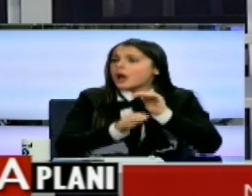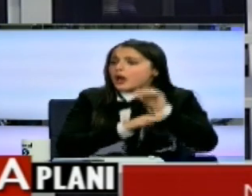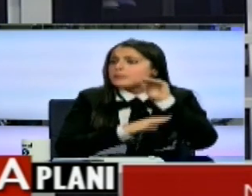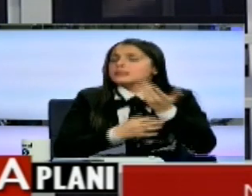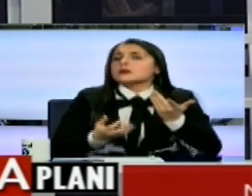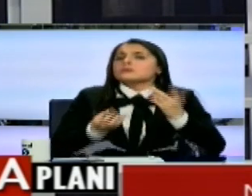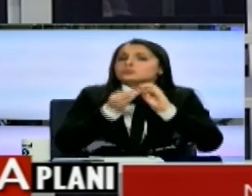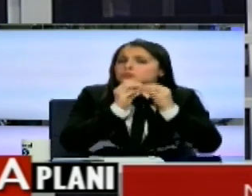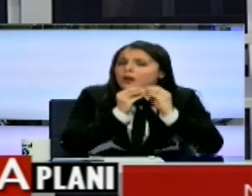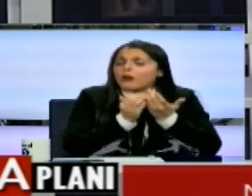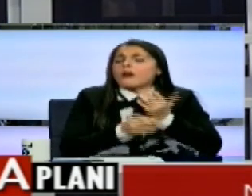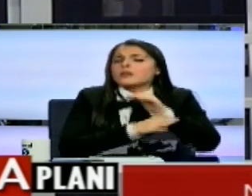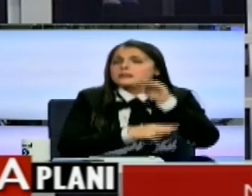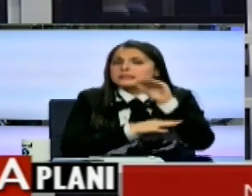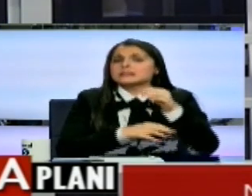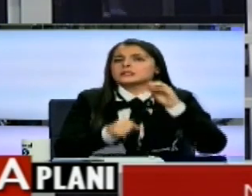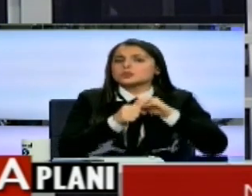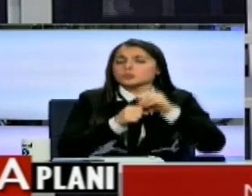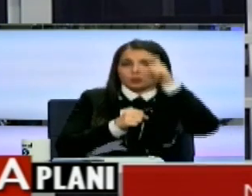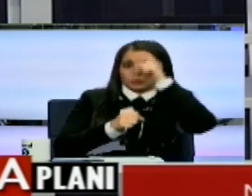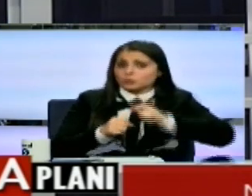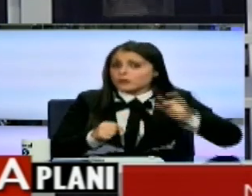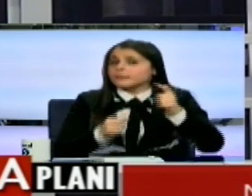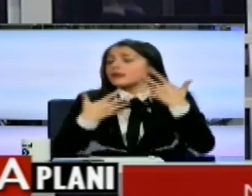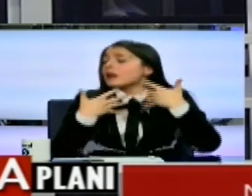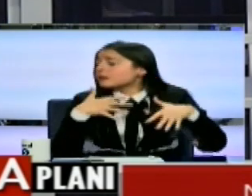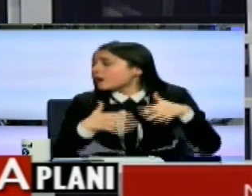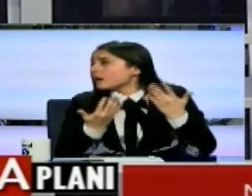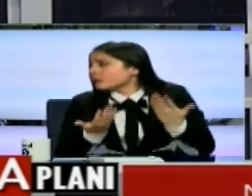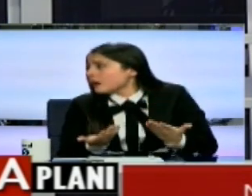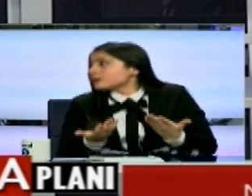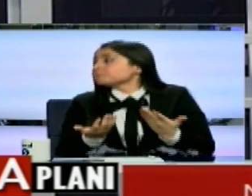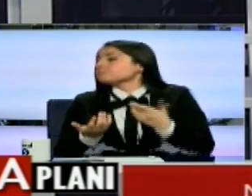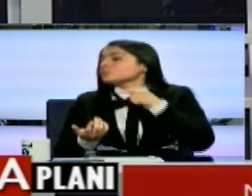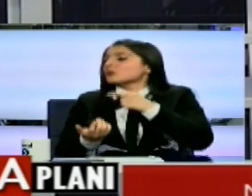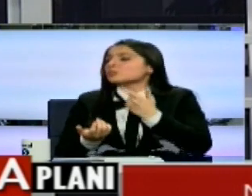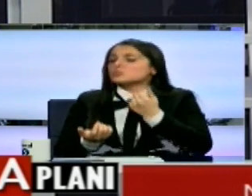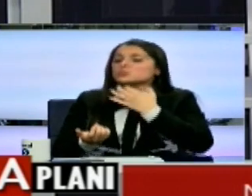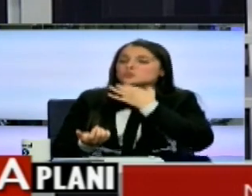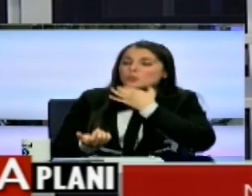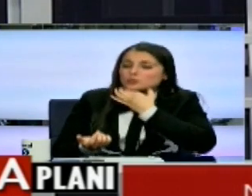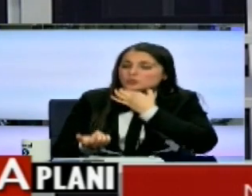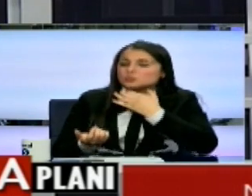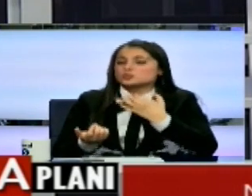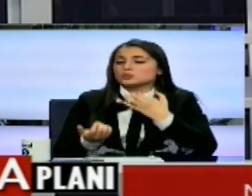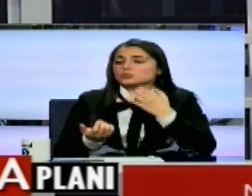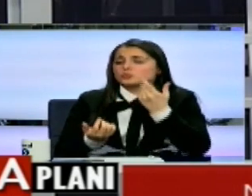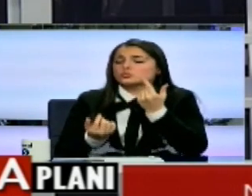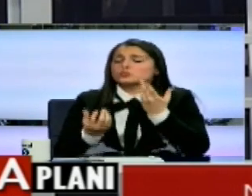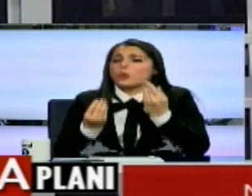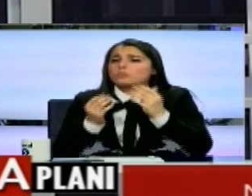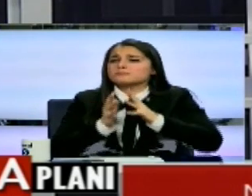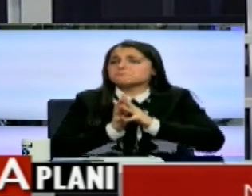ekonomik hayatlarında Türkiye'de engelliler yani o yoksulluk sınırlarının çok çok